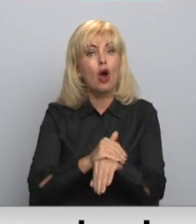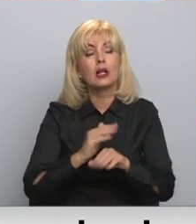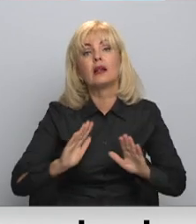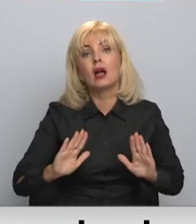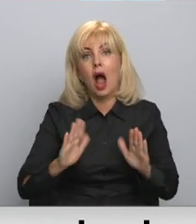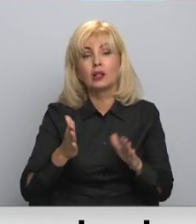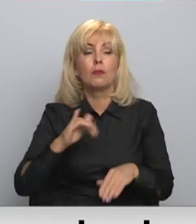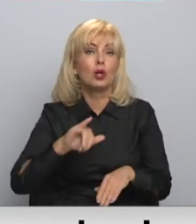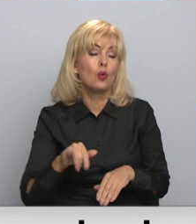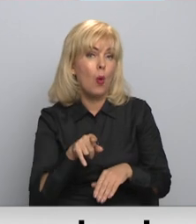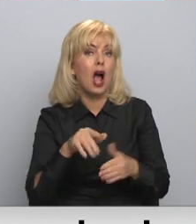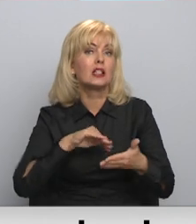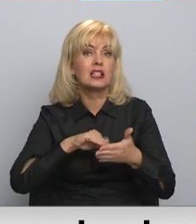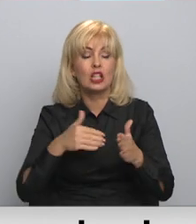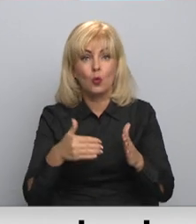gadījumi, jo